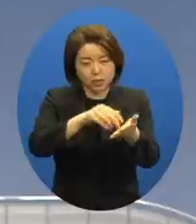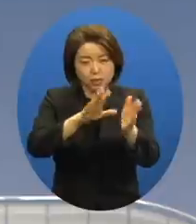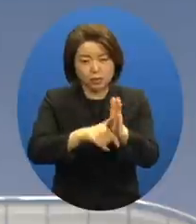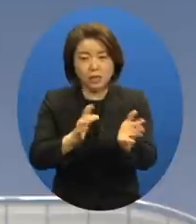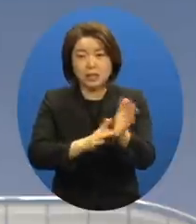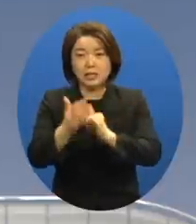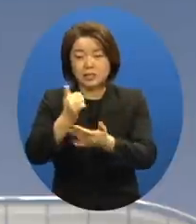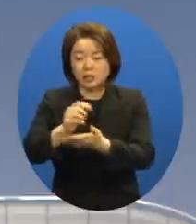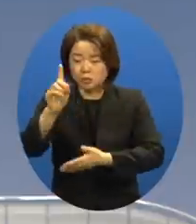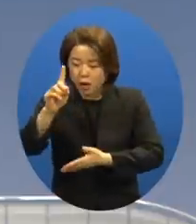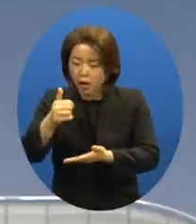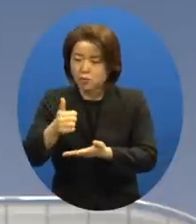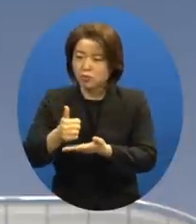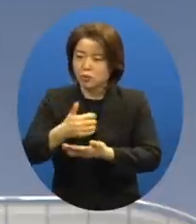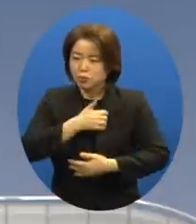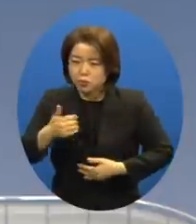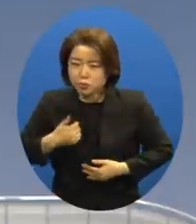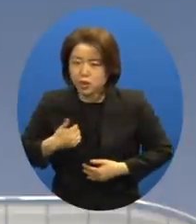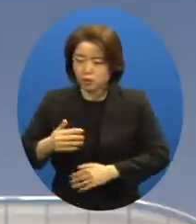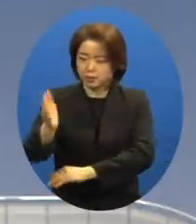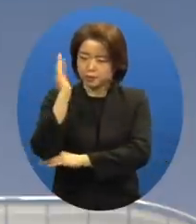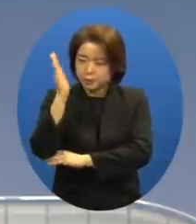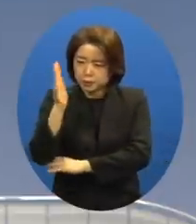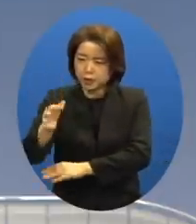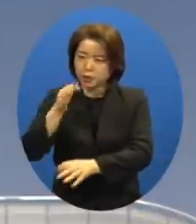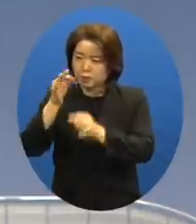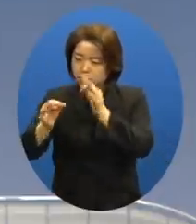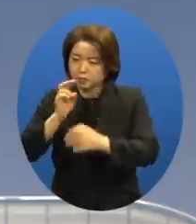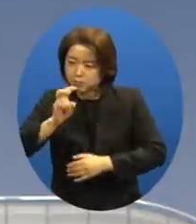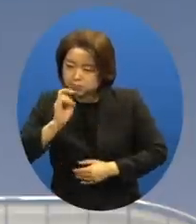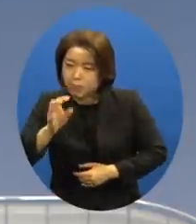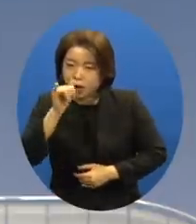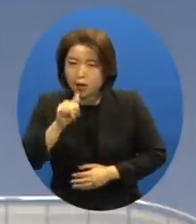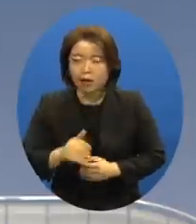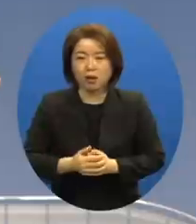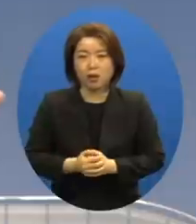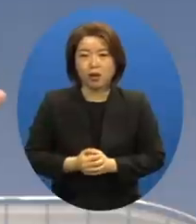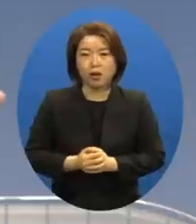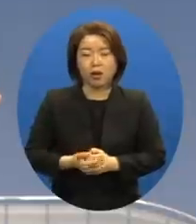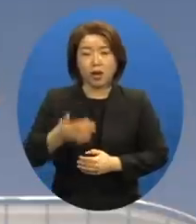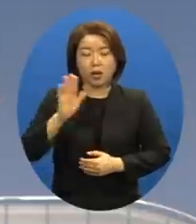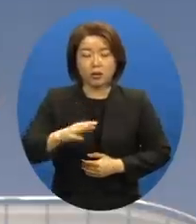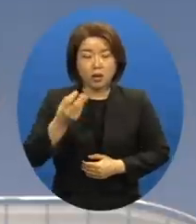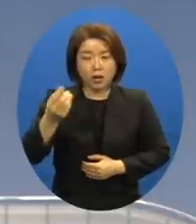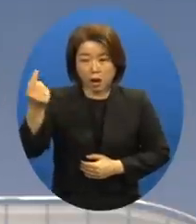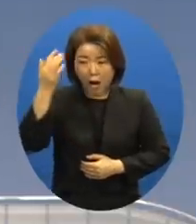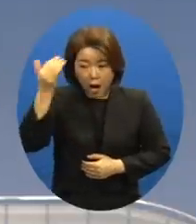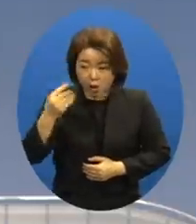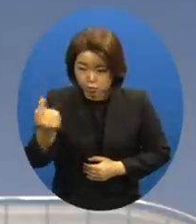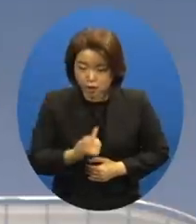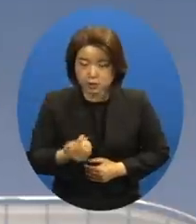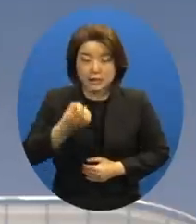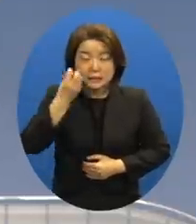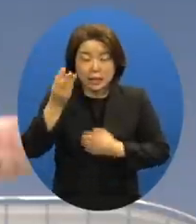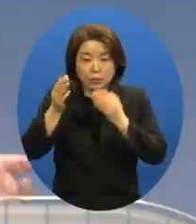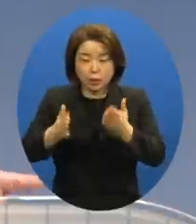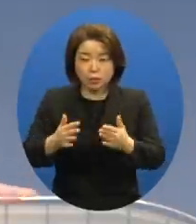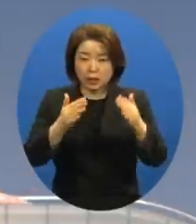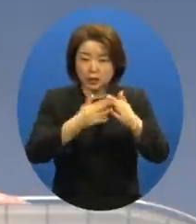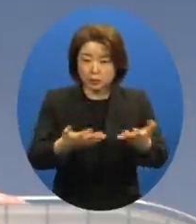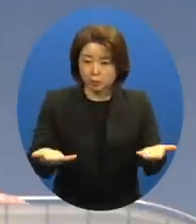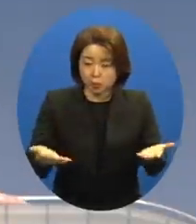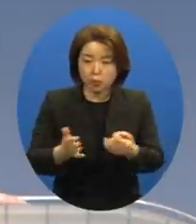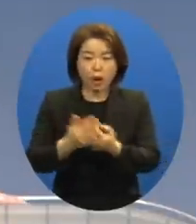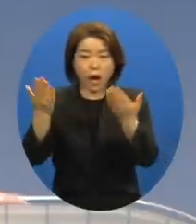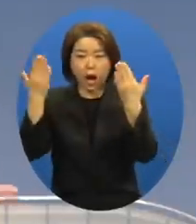믿었고 그렇게 설교도 하고 외쳐 딴 그 3개월 동안 집도 없고 그리고 애들 학교도 보내지